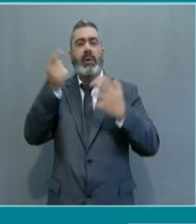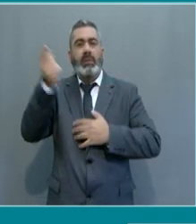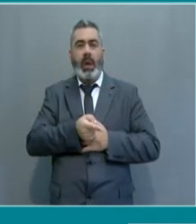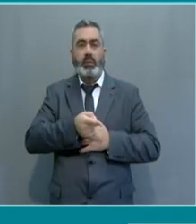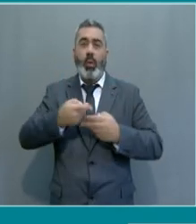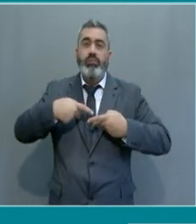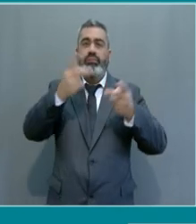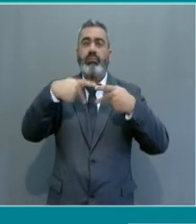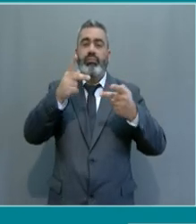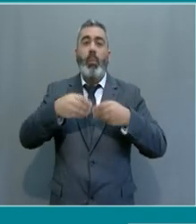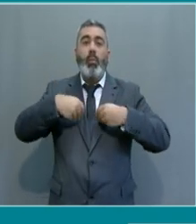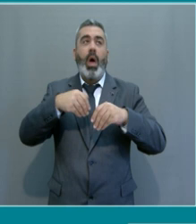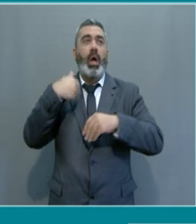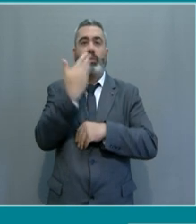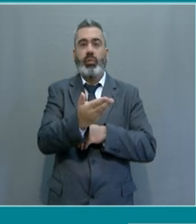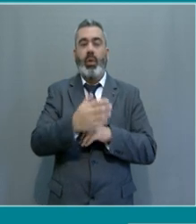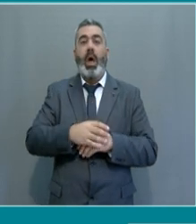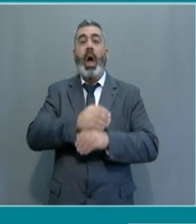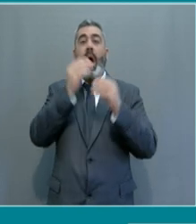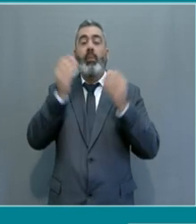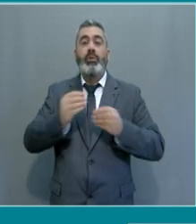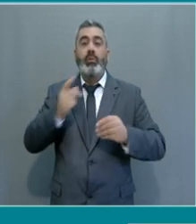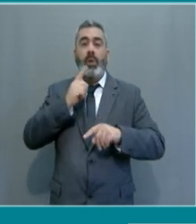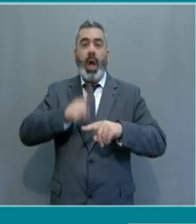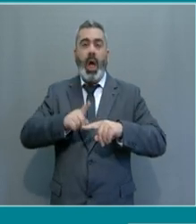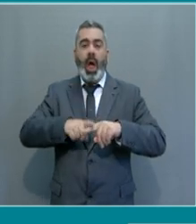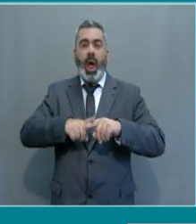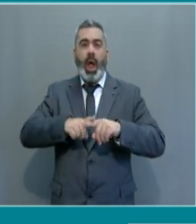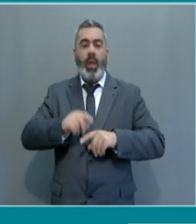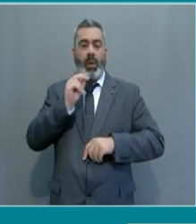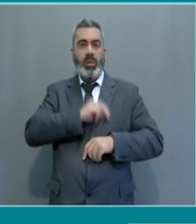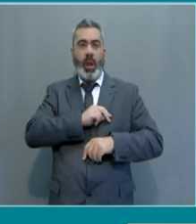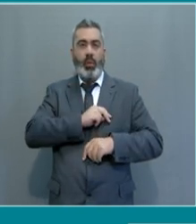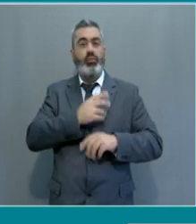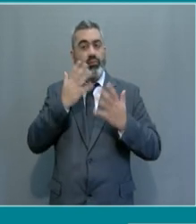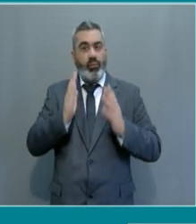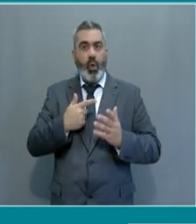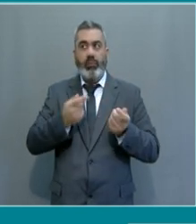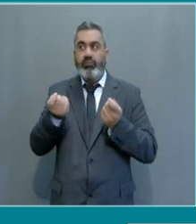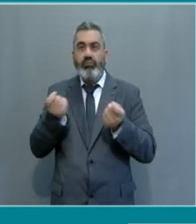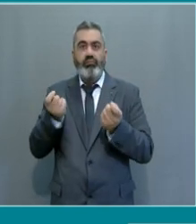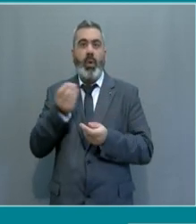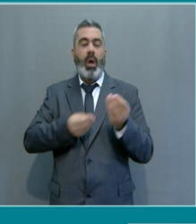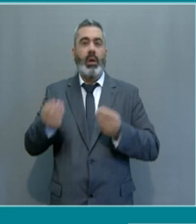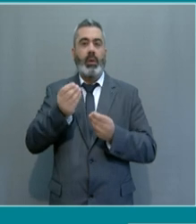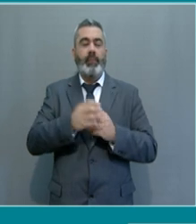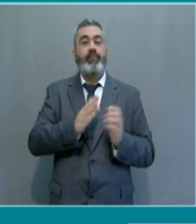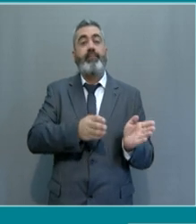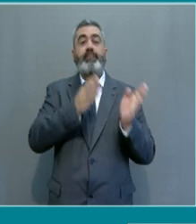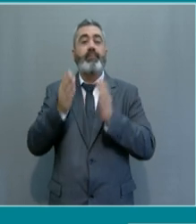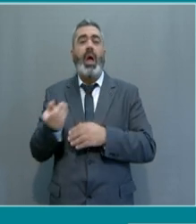στην Ελλάδα ένα πολύ σημαντικό πλεονέκτημα σε όλη την περιοχή της Ανατολικής Μεσογείου. Έχουμε τα πετροχημικά, τα οποία επίσης είναι